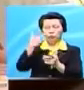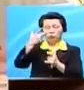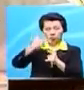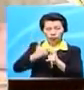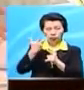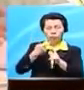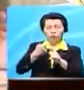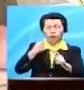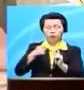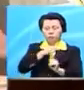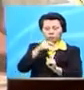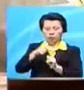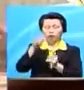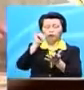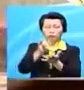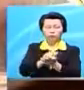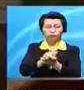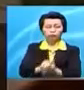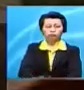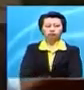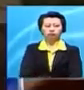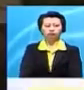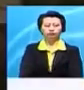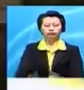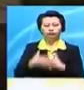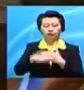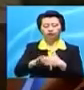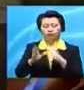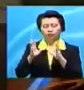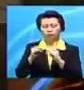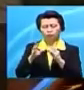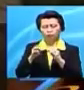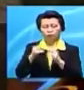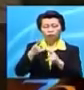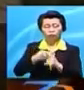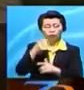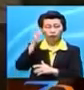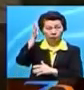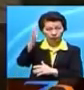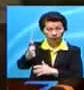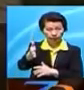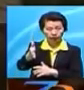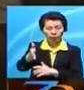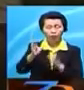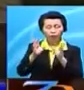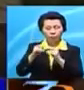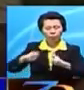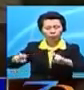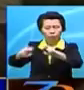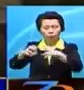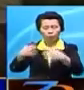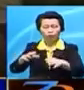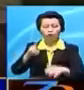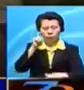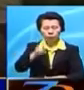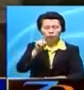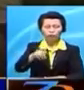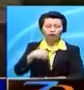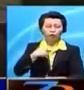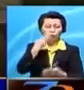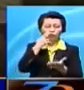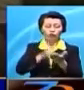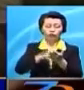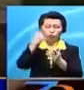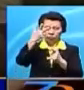bulan dari tarikh berkenaan. Setelah kita bermesyuarat pada bulan depan nanti, kita memerlukan paling-paling tidak notis